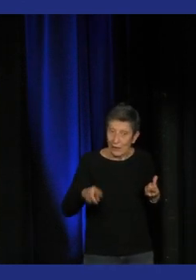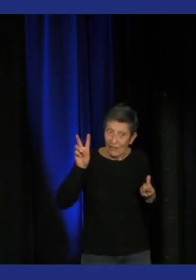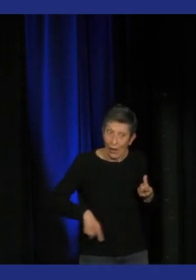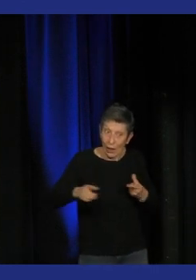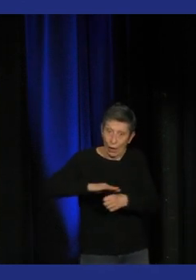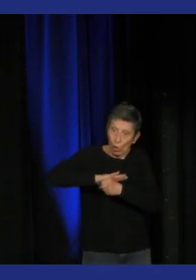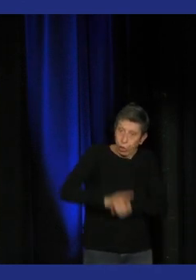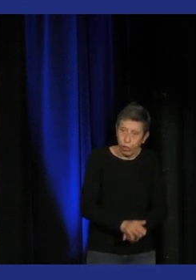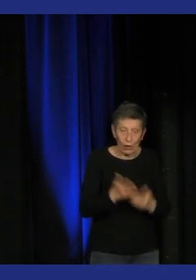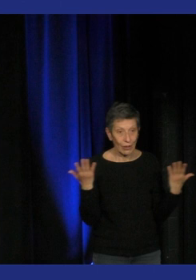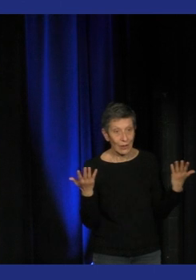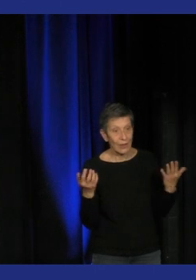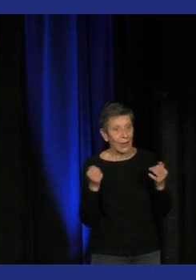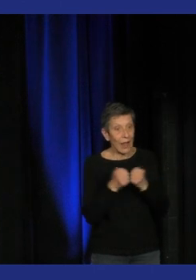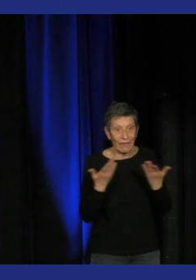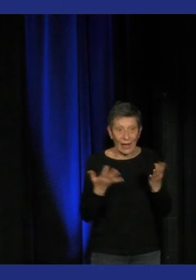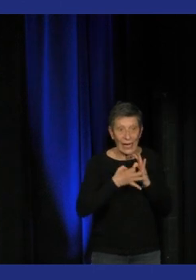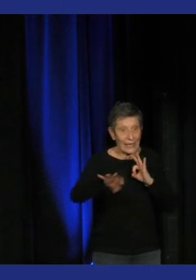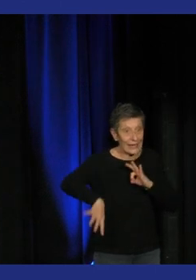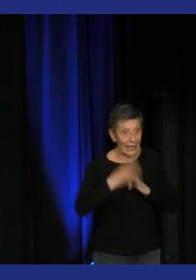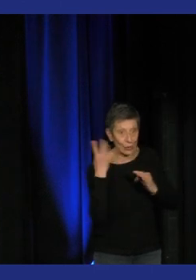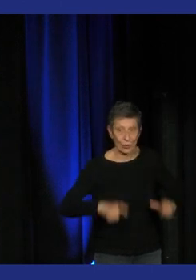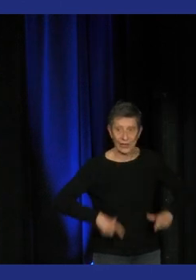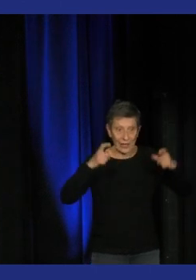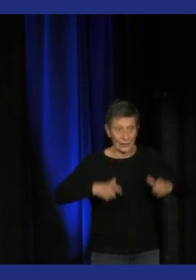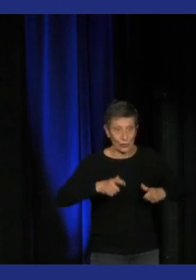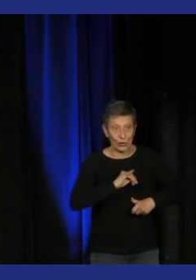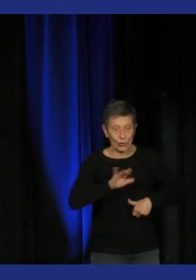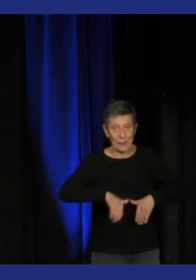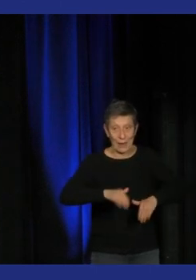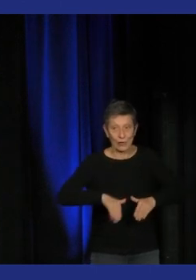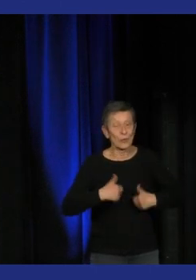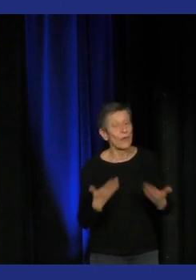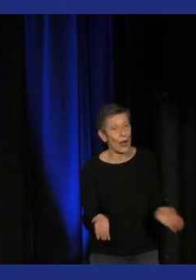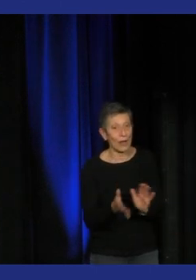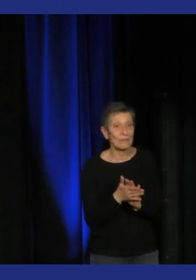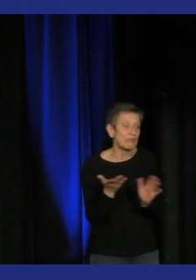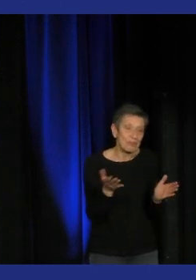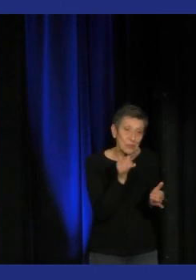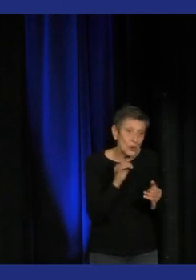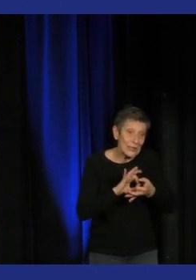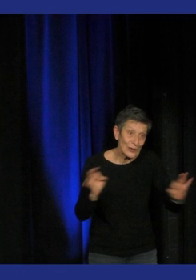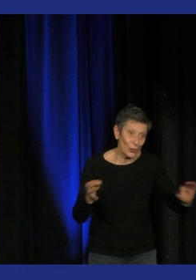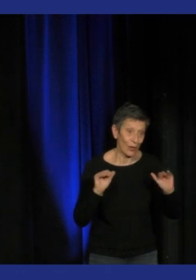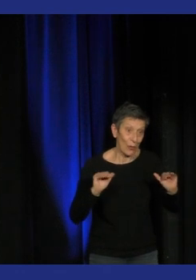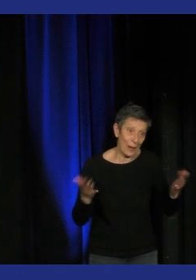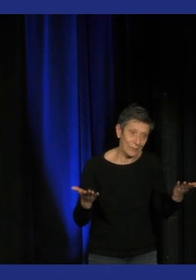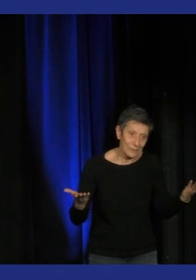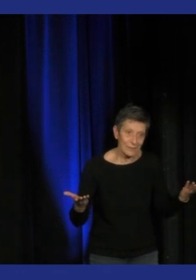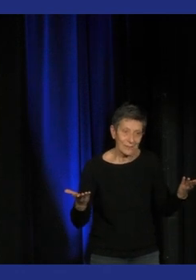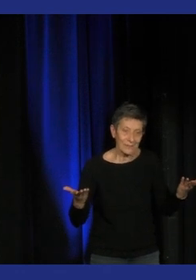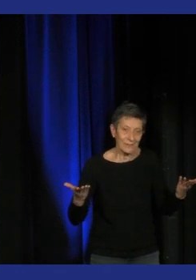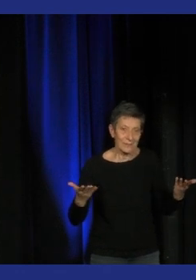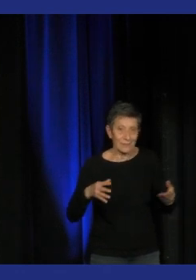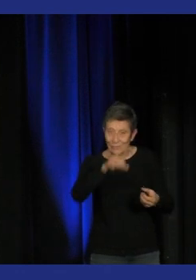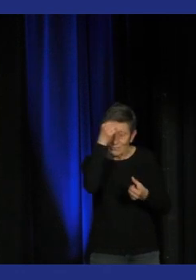allègrement avec ses lignes 14 et ses ascenseurs qui ne fonctionnaient jamais. Donc voilà, juste pour l'anecdote, parce que c'était tellement... ça